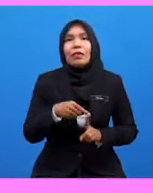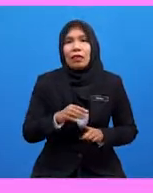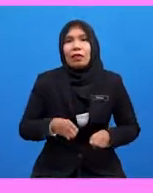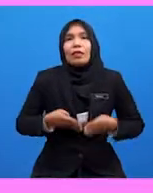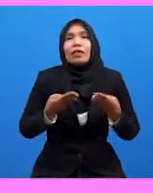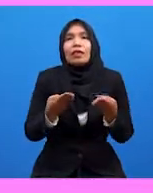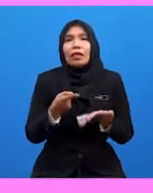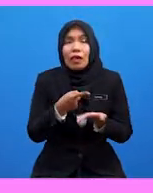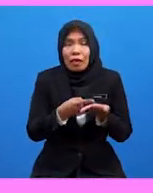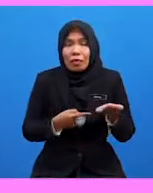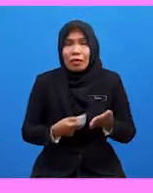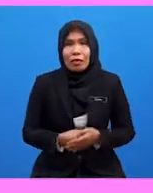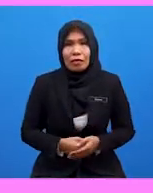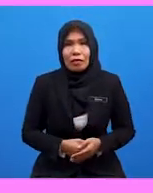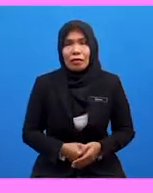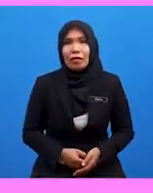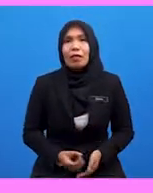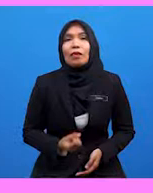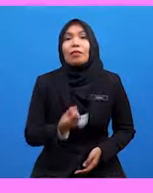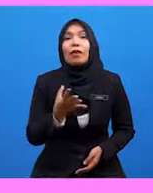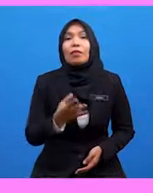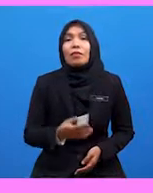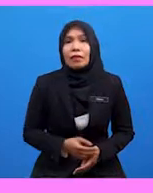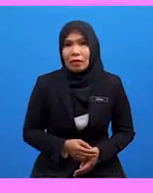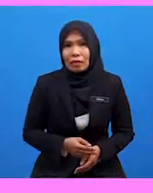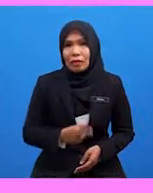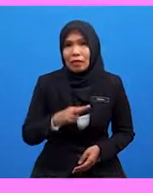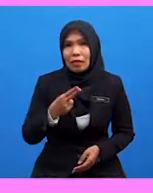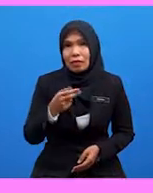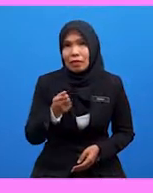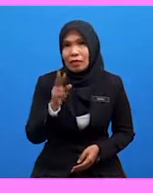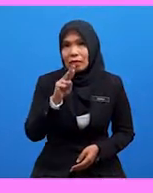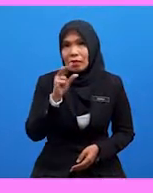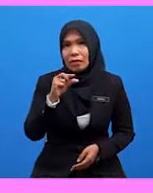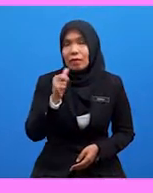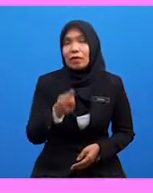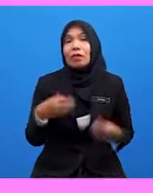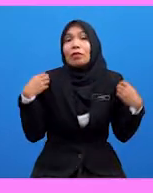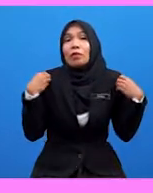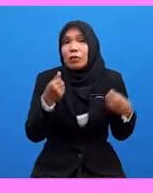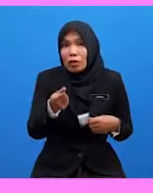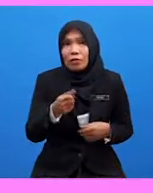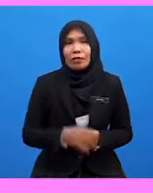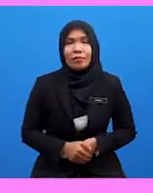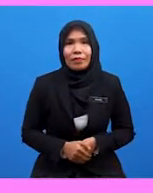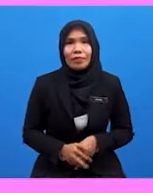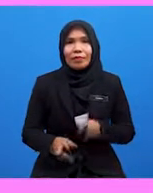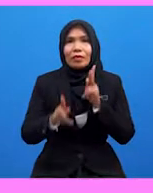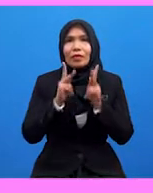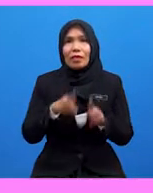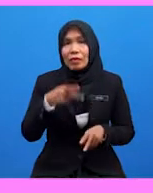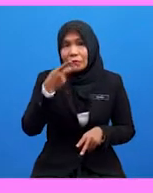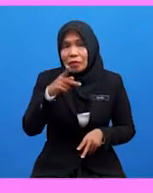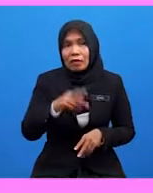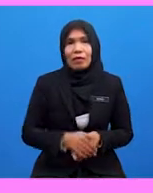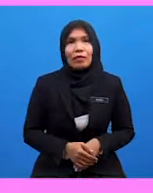apa. Contoh ayat, berapa harga baju awak? Seterusnya, kata perintah ialah kata yang digunakan